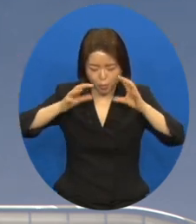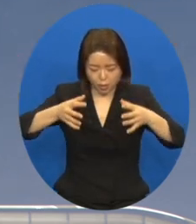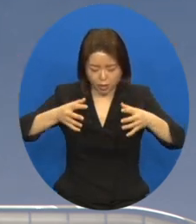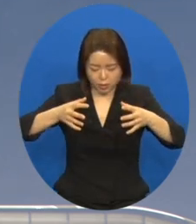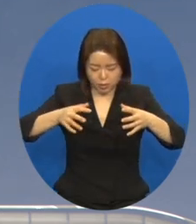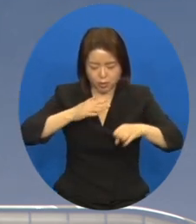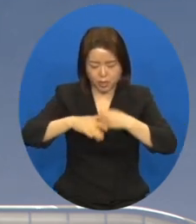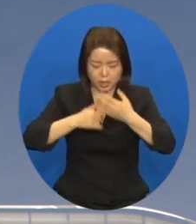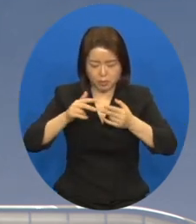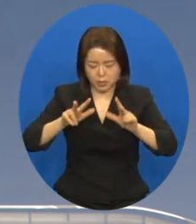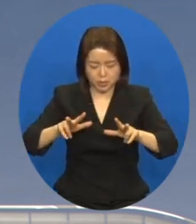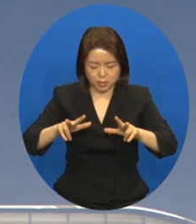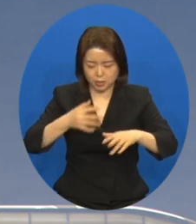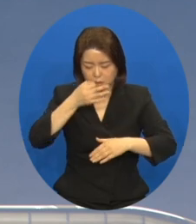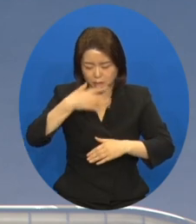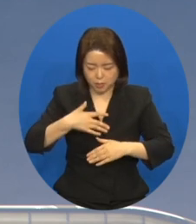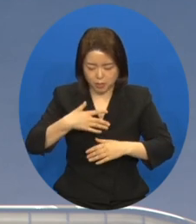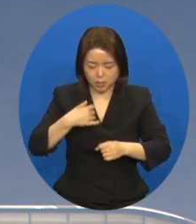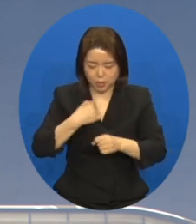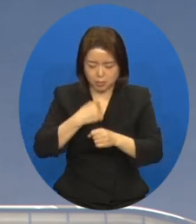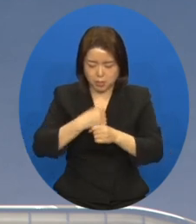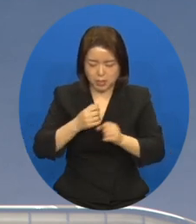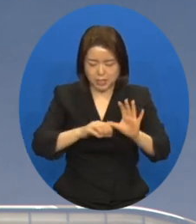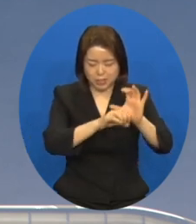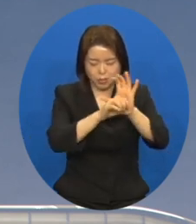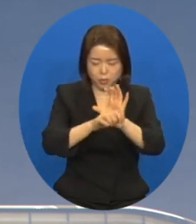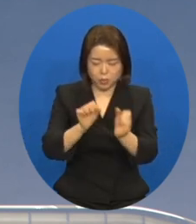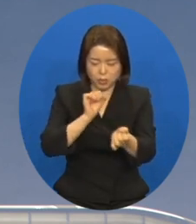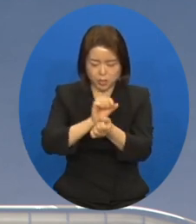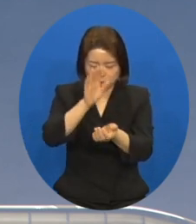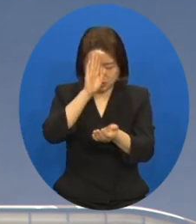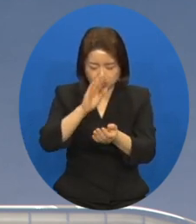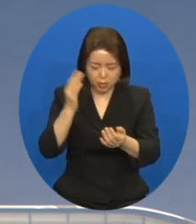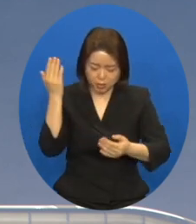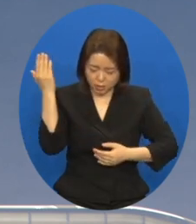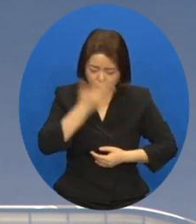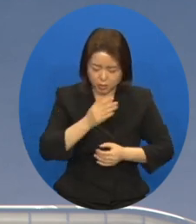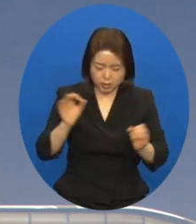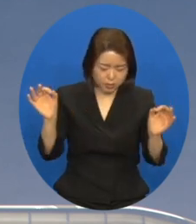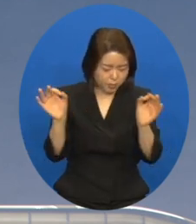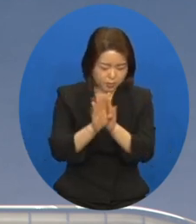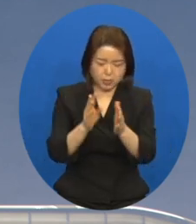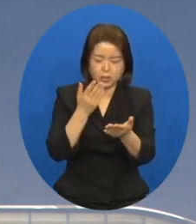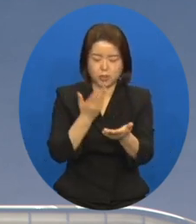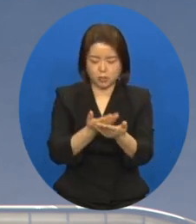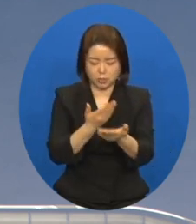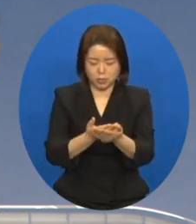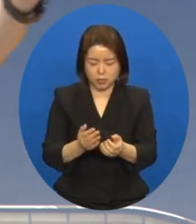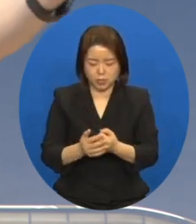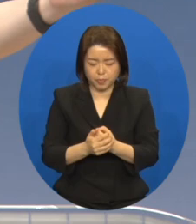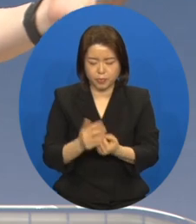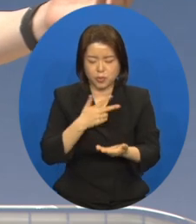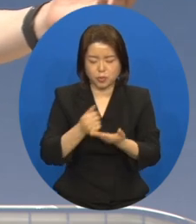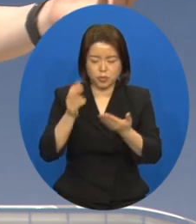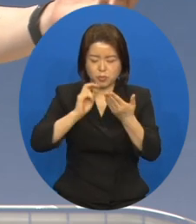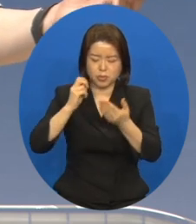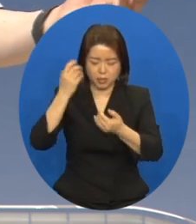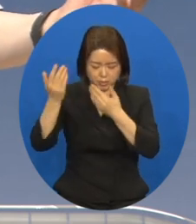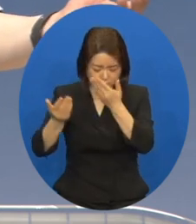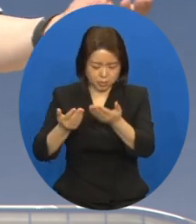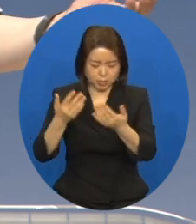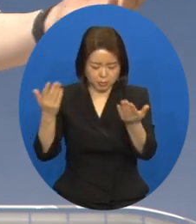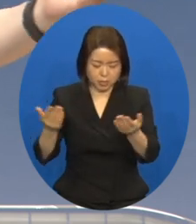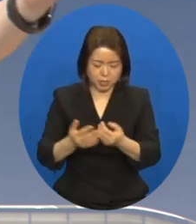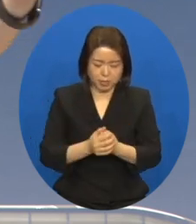하나님 지금 힘들게 하는 코로나 전염병이 깨끗하게 다 사라지게 하소서. 주님을 찬양합니다.